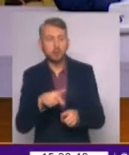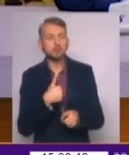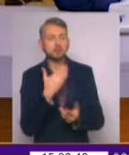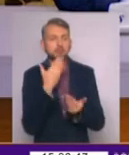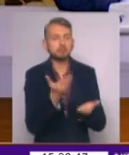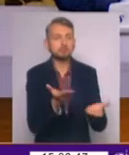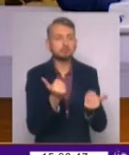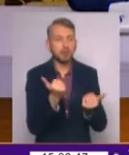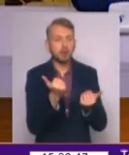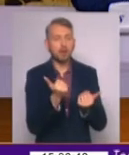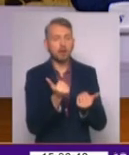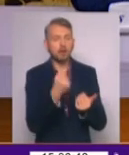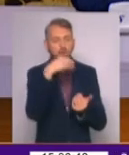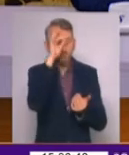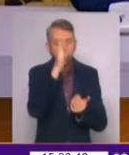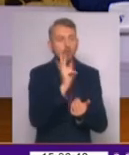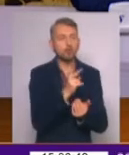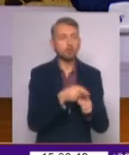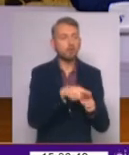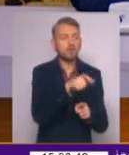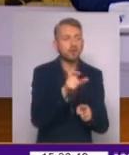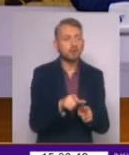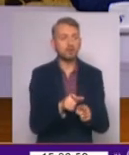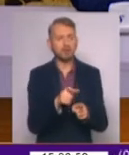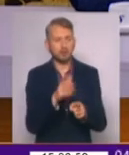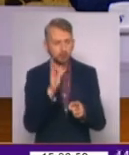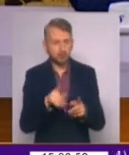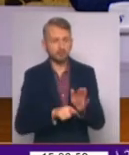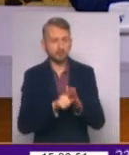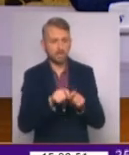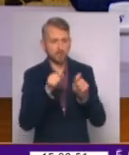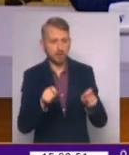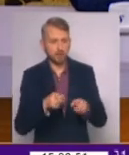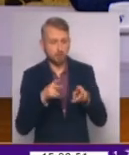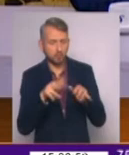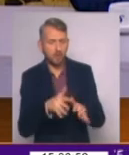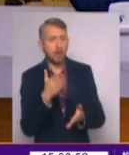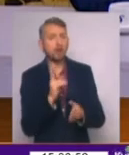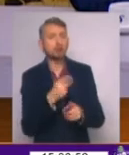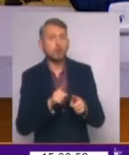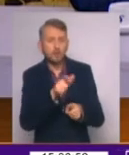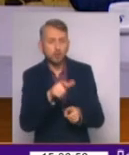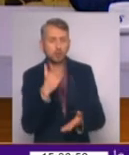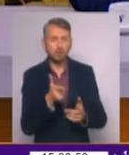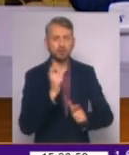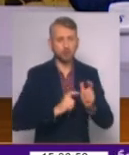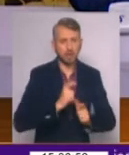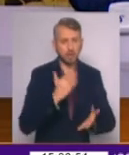цю корупційну схему. Хто стоїть за цими людьми? Що це за фізичні особи? Ми побачимо. Може, на студентів, може, на якихось людей